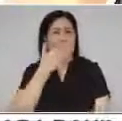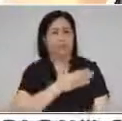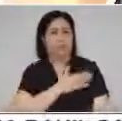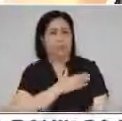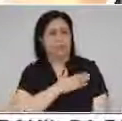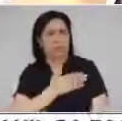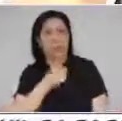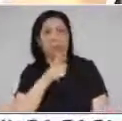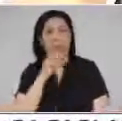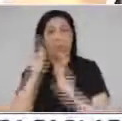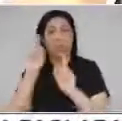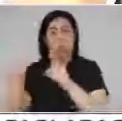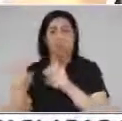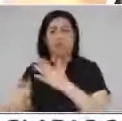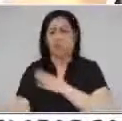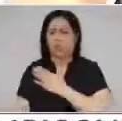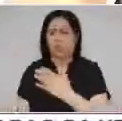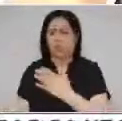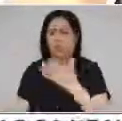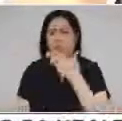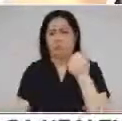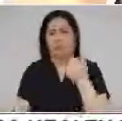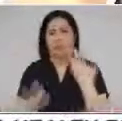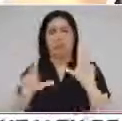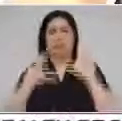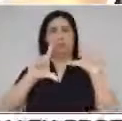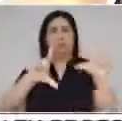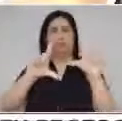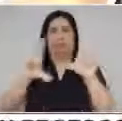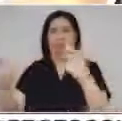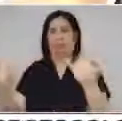yung pagiging humanitarian natin, iayos lang natin dahil